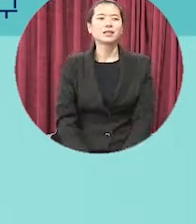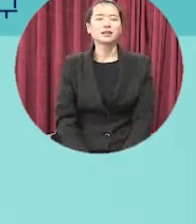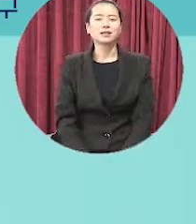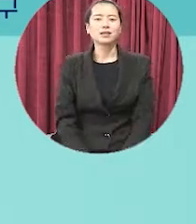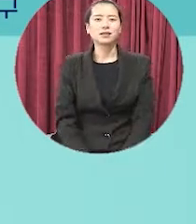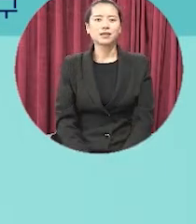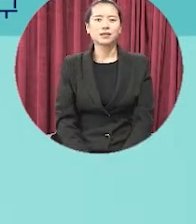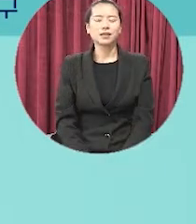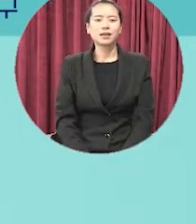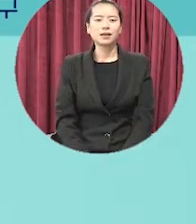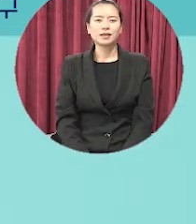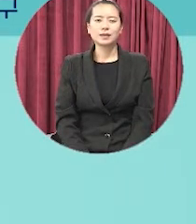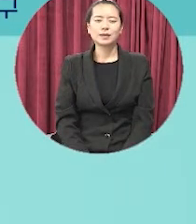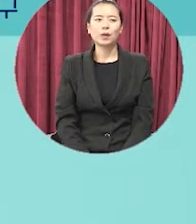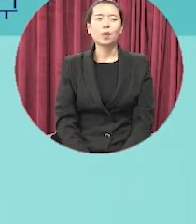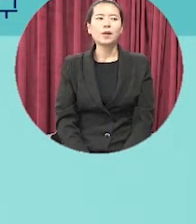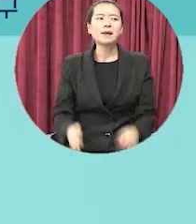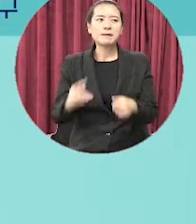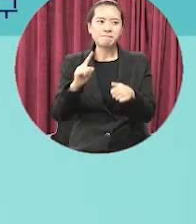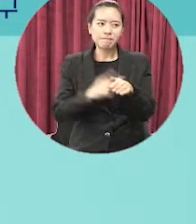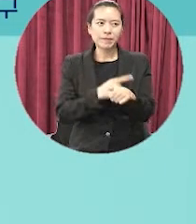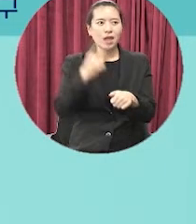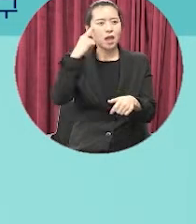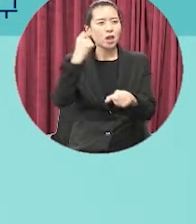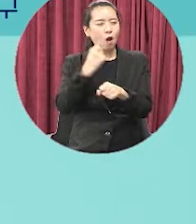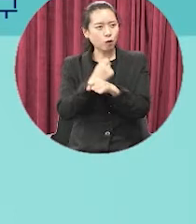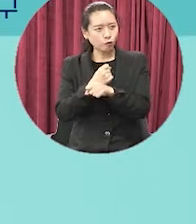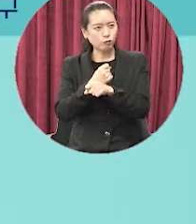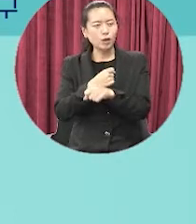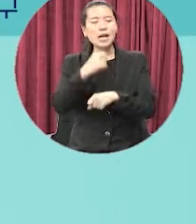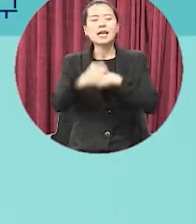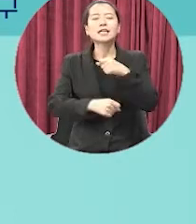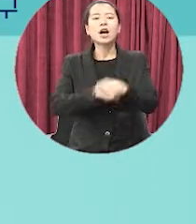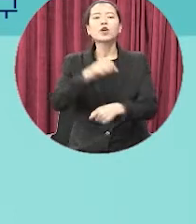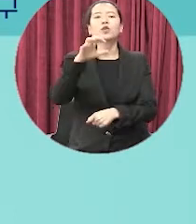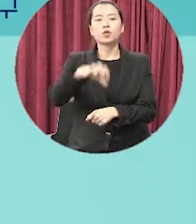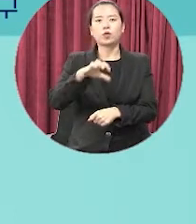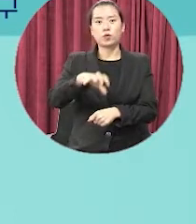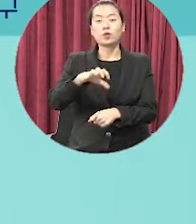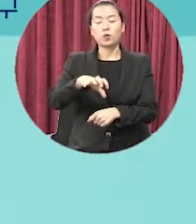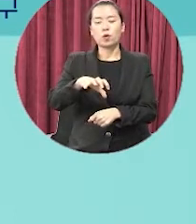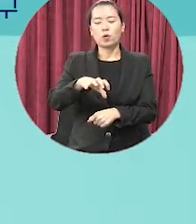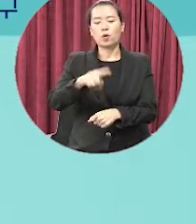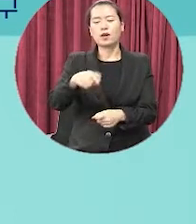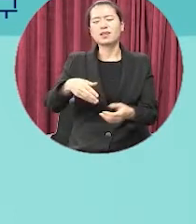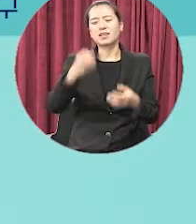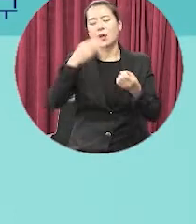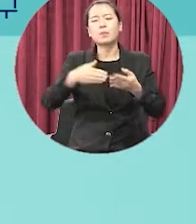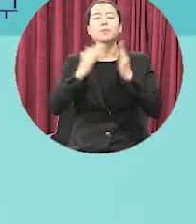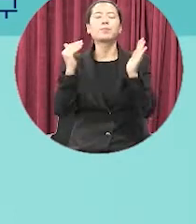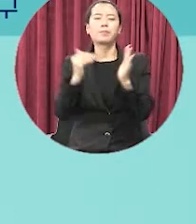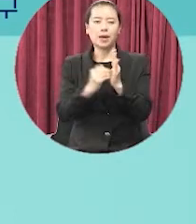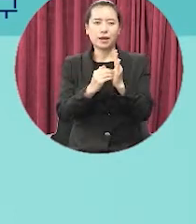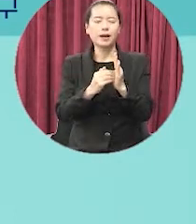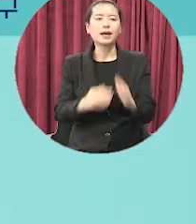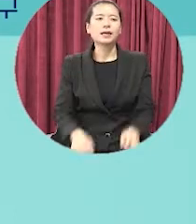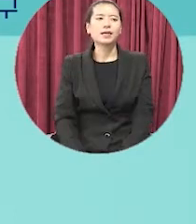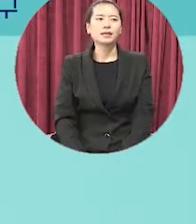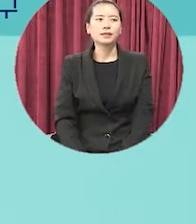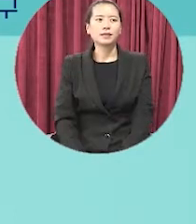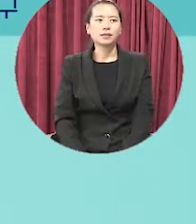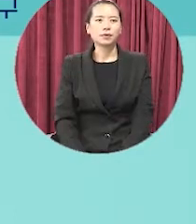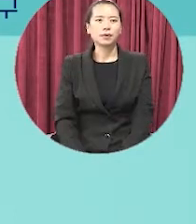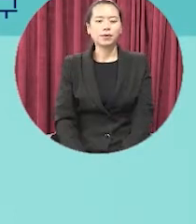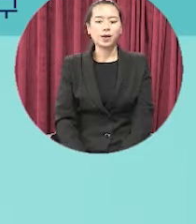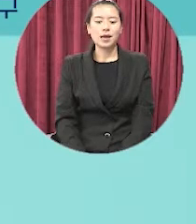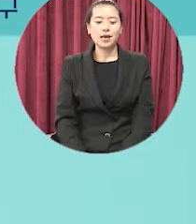허락을 얻는 게 넘 어려워서 연구자 주작을 만들었습니다 서 이제 두 가지를 가지고 현비 압력을 맺었는데 아 그 기간 내